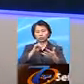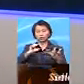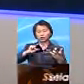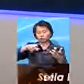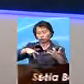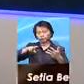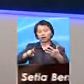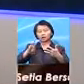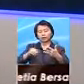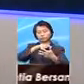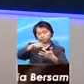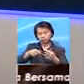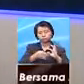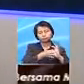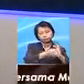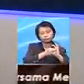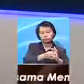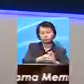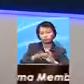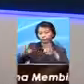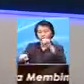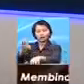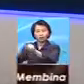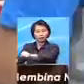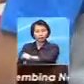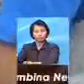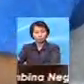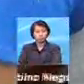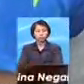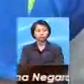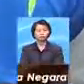Suruhanjaya Pencegahan Rasuah Malaysia SPRM.